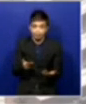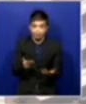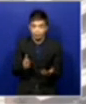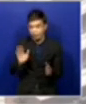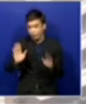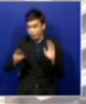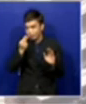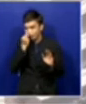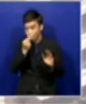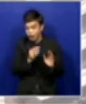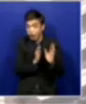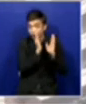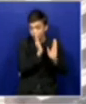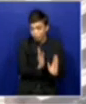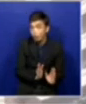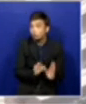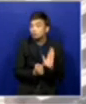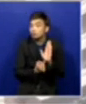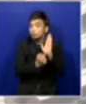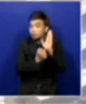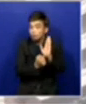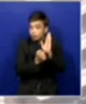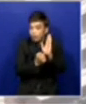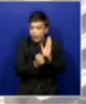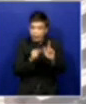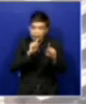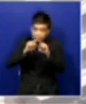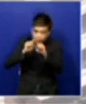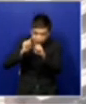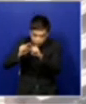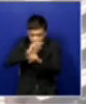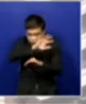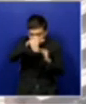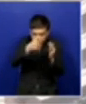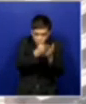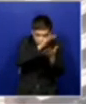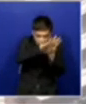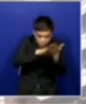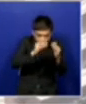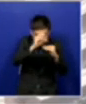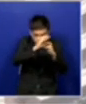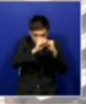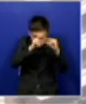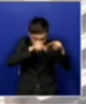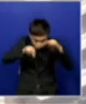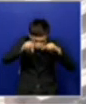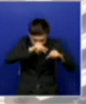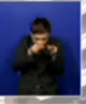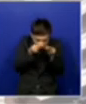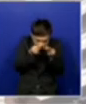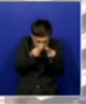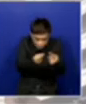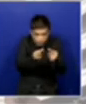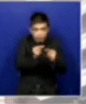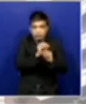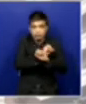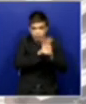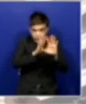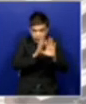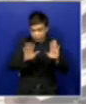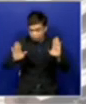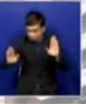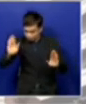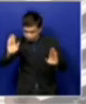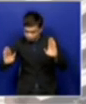นกับหน่วยงานที่ผ่านสภาอนุมัติรายละเอียดกรอบวงเงินงบประมาณทั้งหมดแผนงานโครงการเราตรวจสอบอย่างละเอียดเมื่อเทียบกันแ